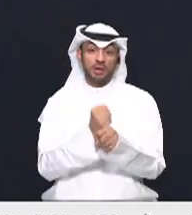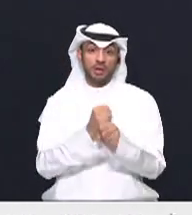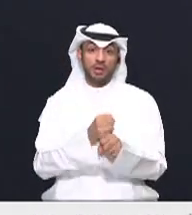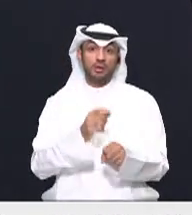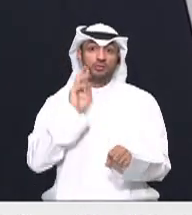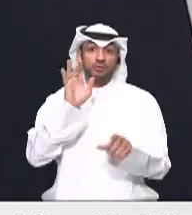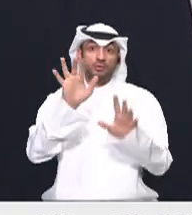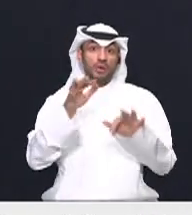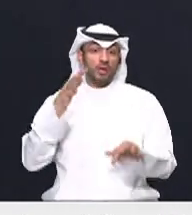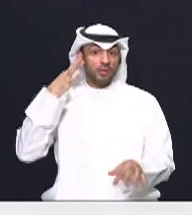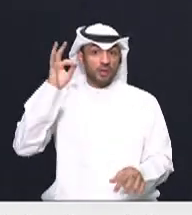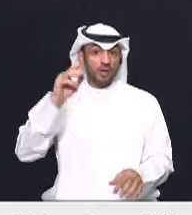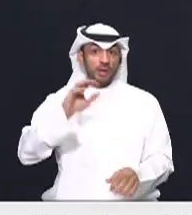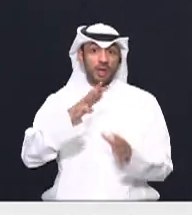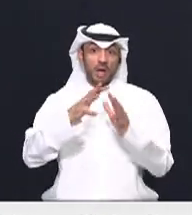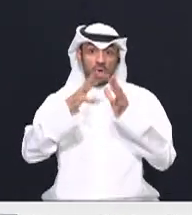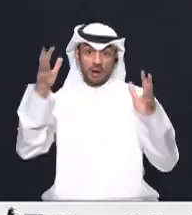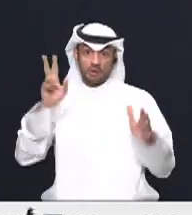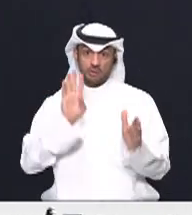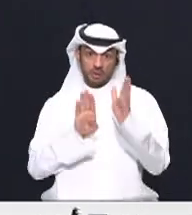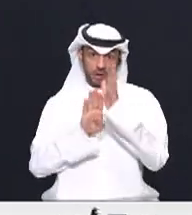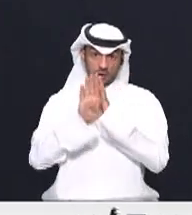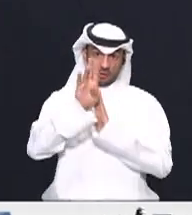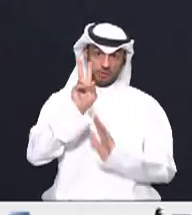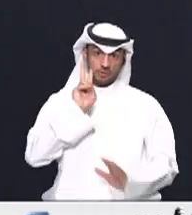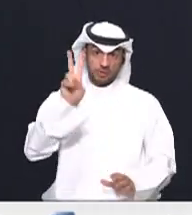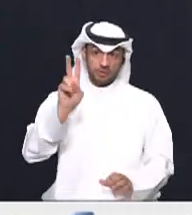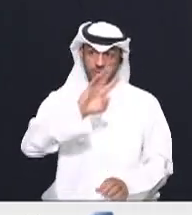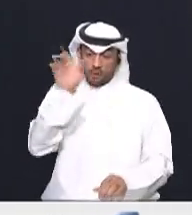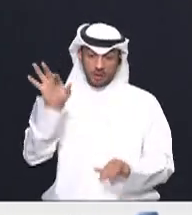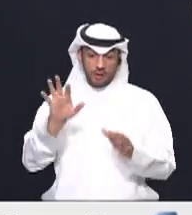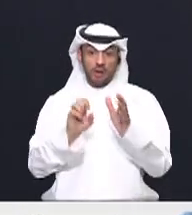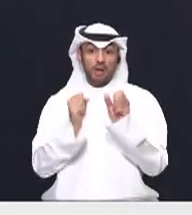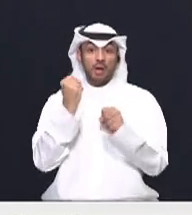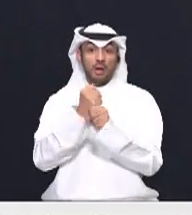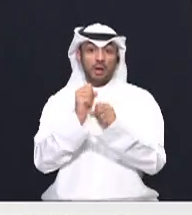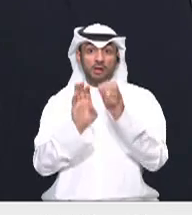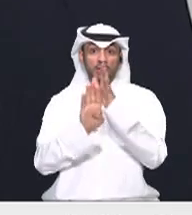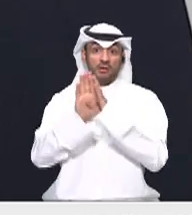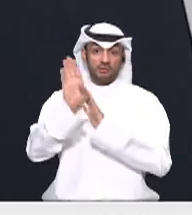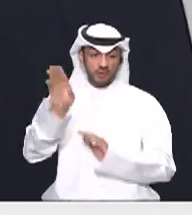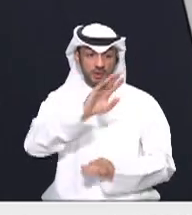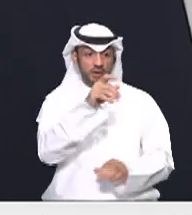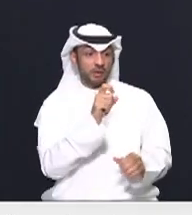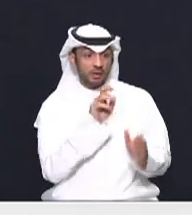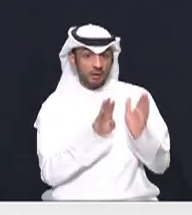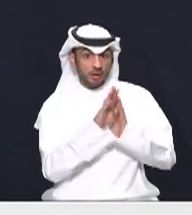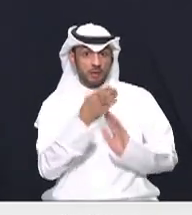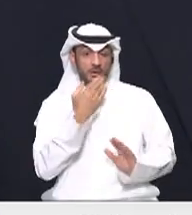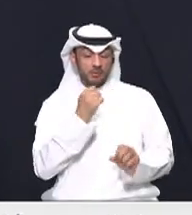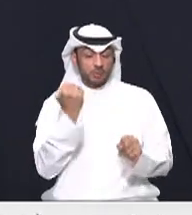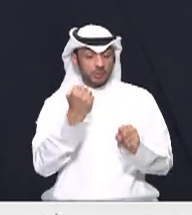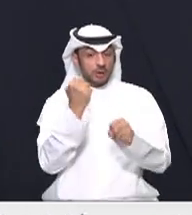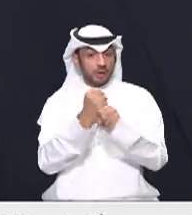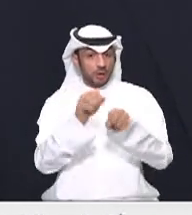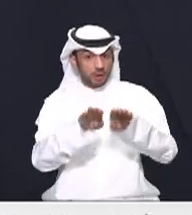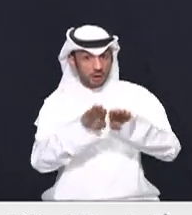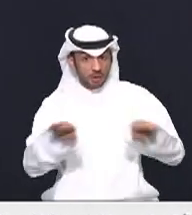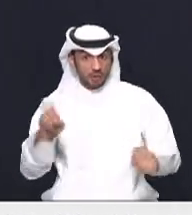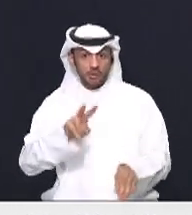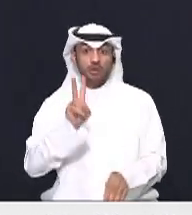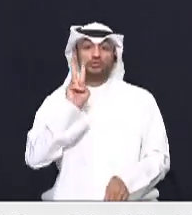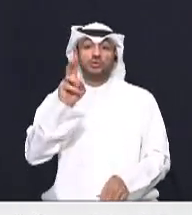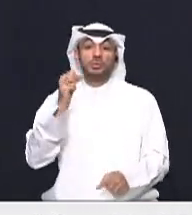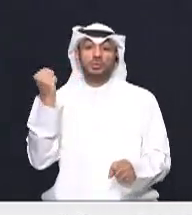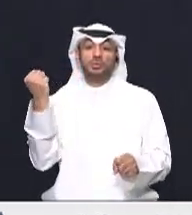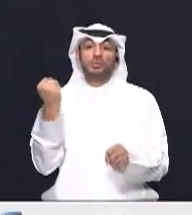مواكبة للدول الأخرى التي تمتلك هذه التقنيات العالية، بالإضافة إلى الانتباه إلى جيل